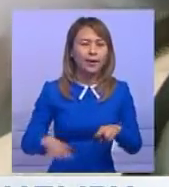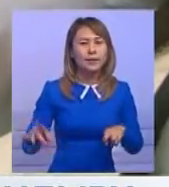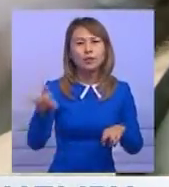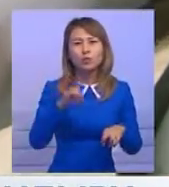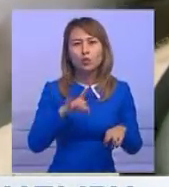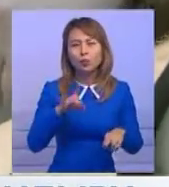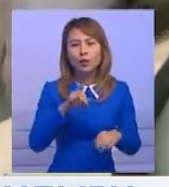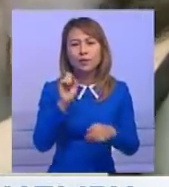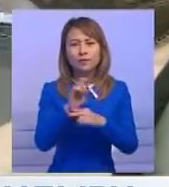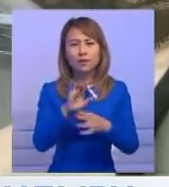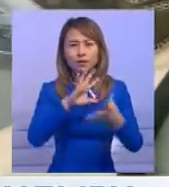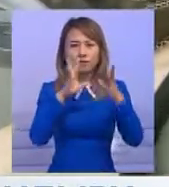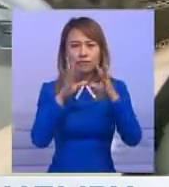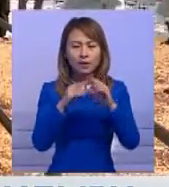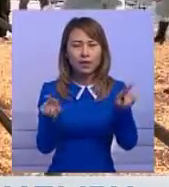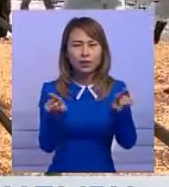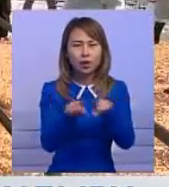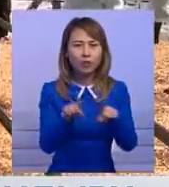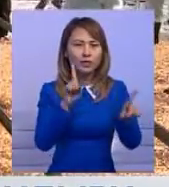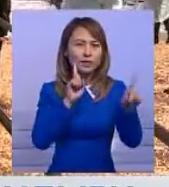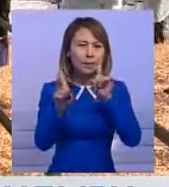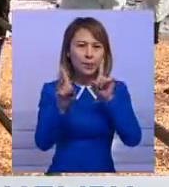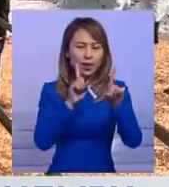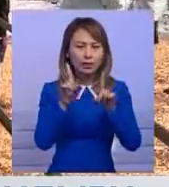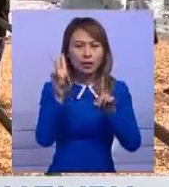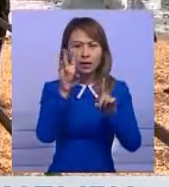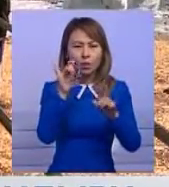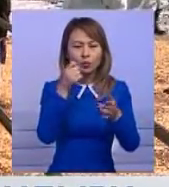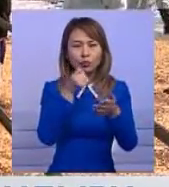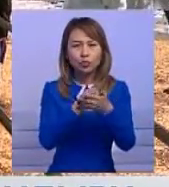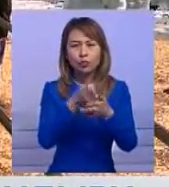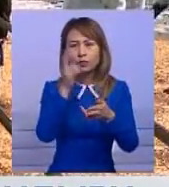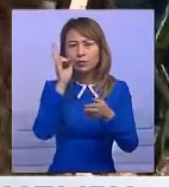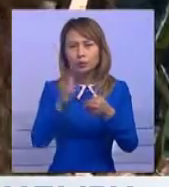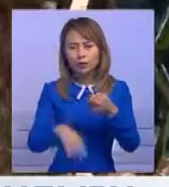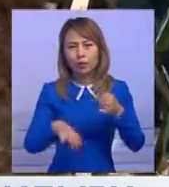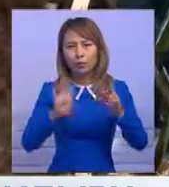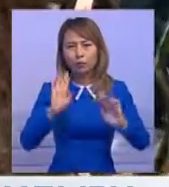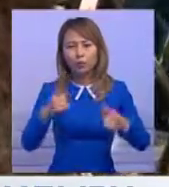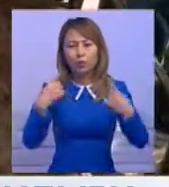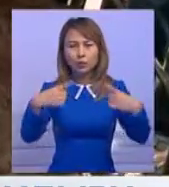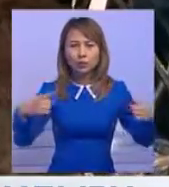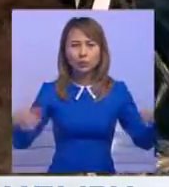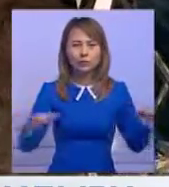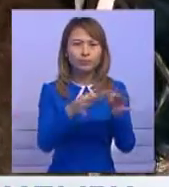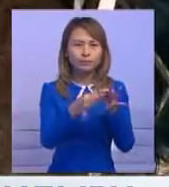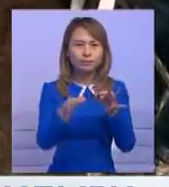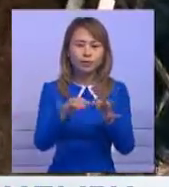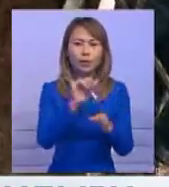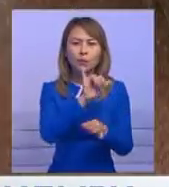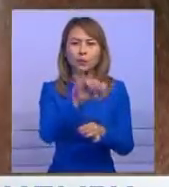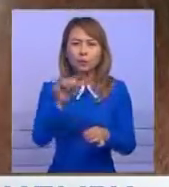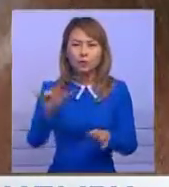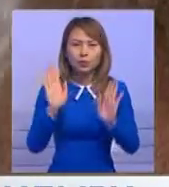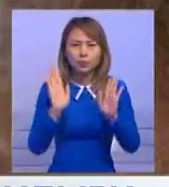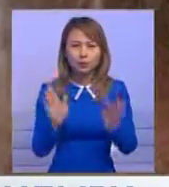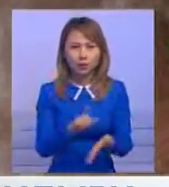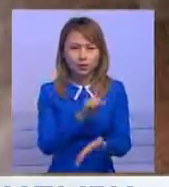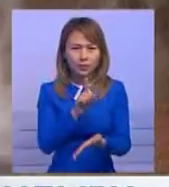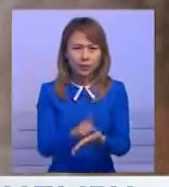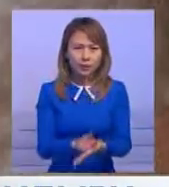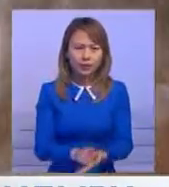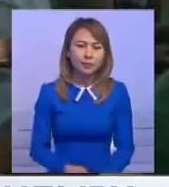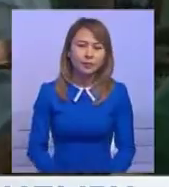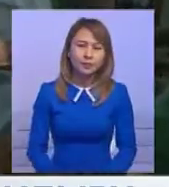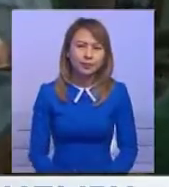республикалық палата өкілдері мұндай семинарларды наурыз айының соңына дейін еліміздің басқа да аймақтарында өткізуді жоспарлап отыр.